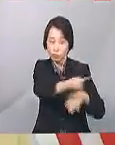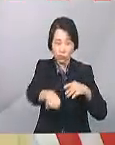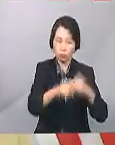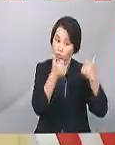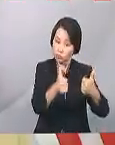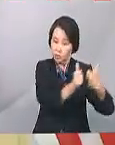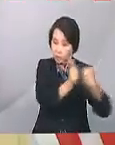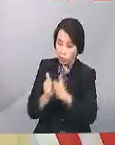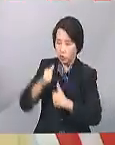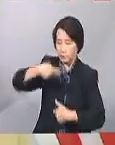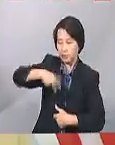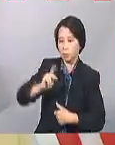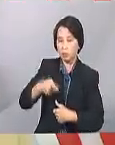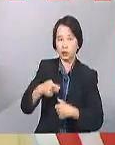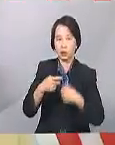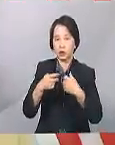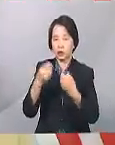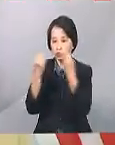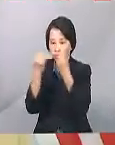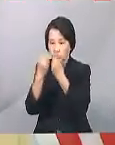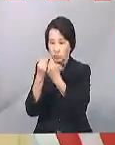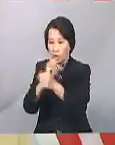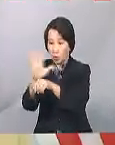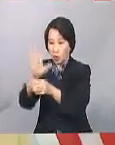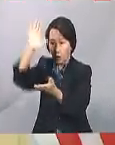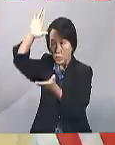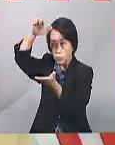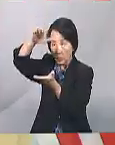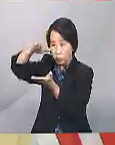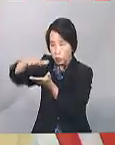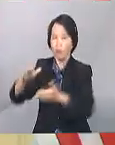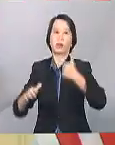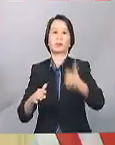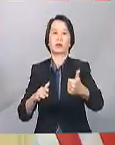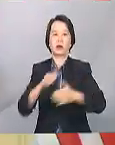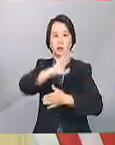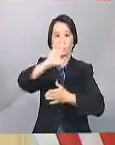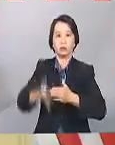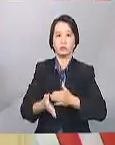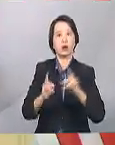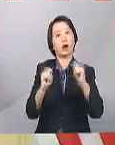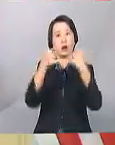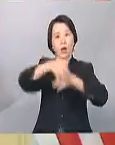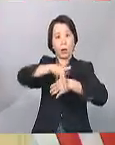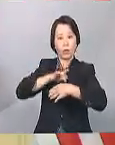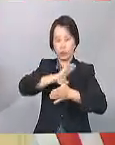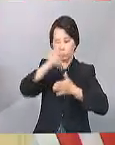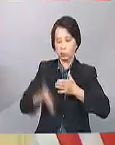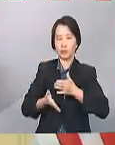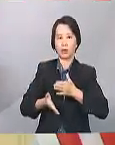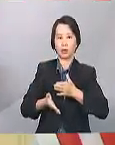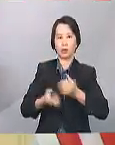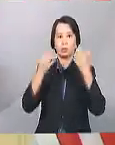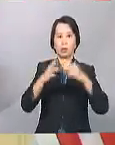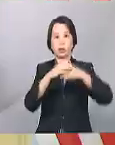PKP, jumlah kes makin berkurangan, mungkin kita dapat tamatkan lebih awal. Ya, dan